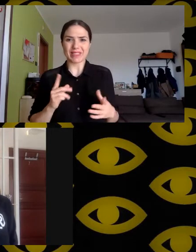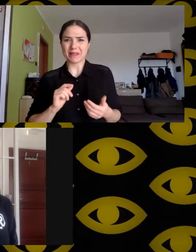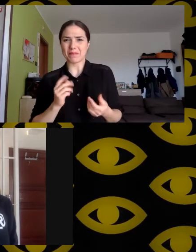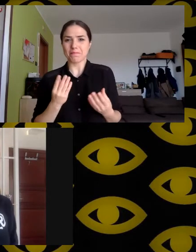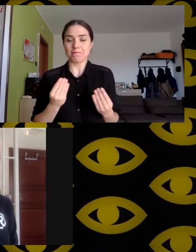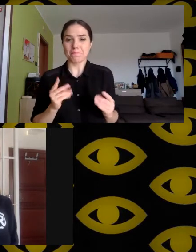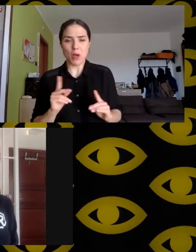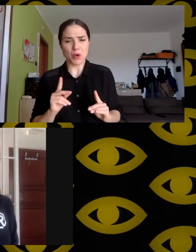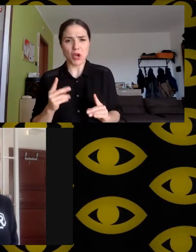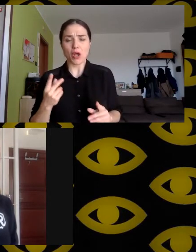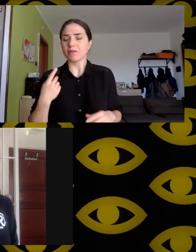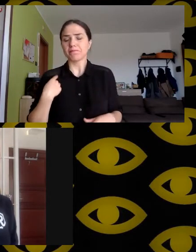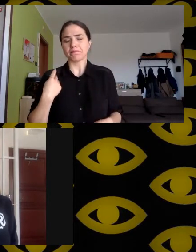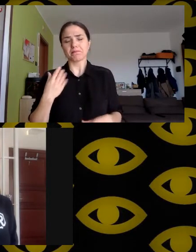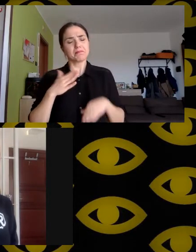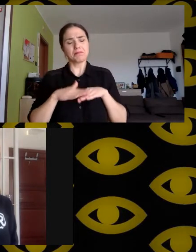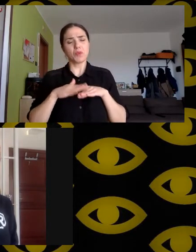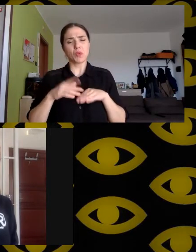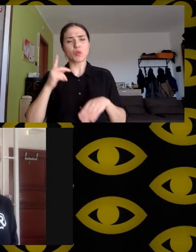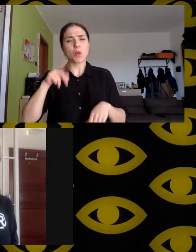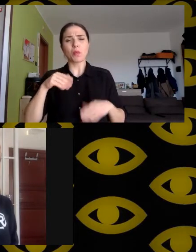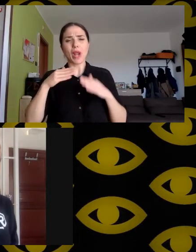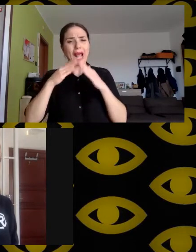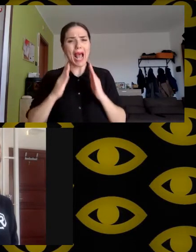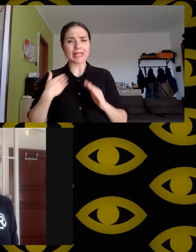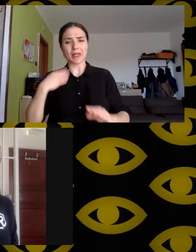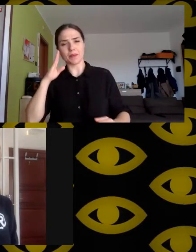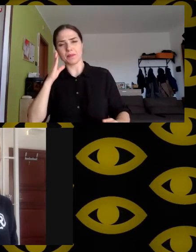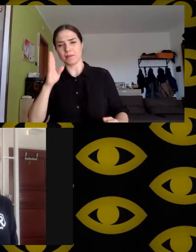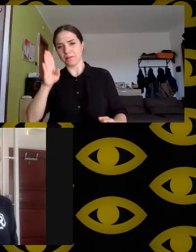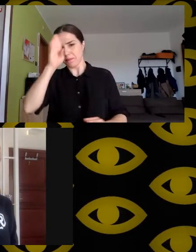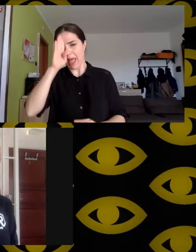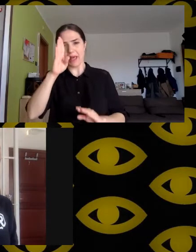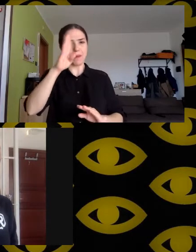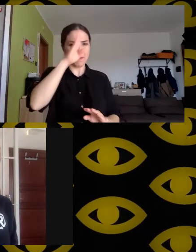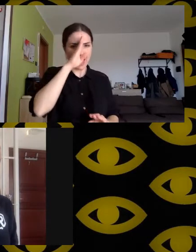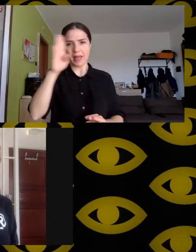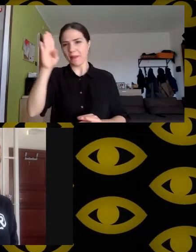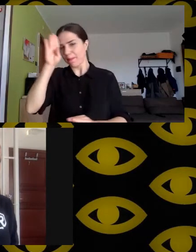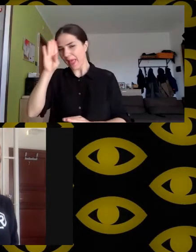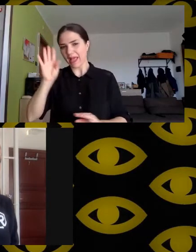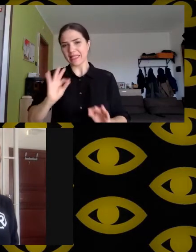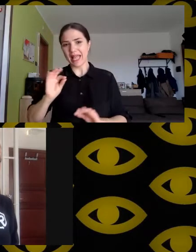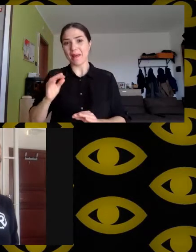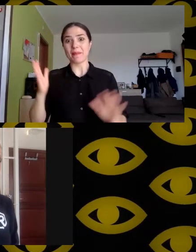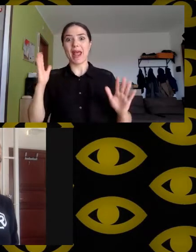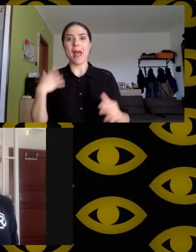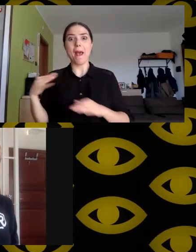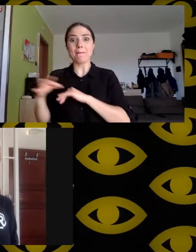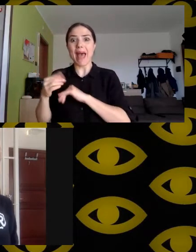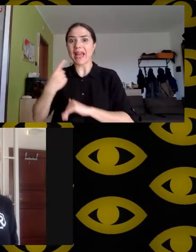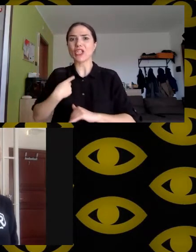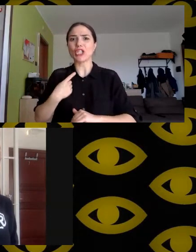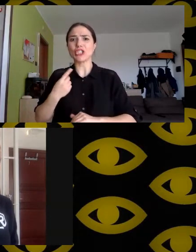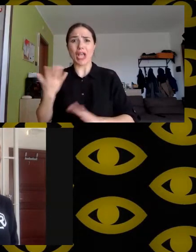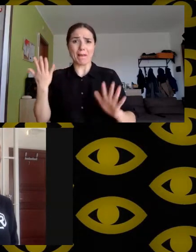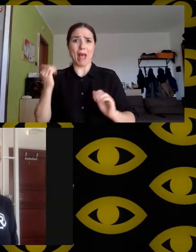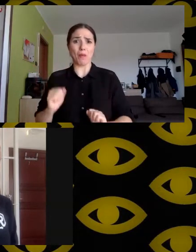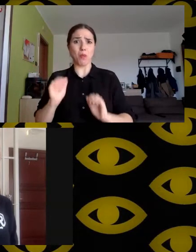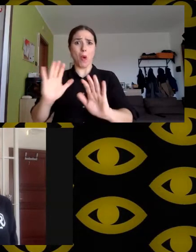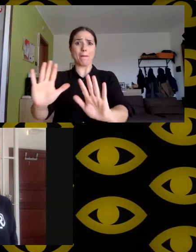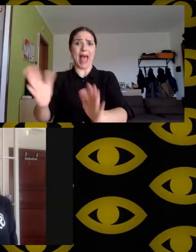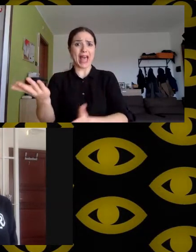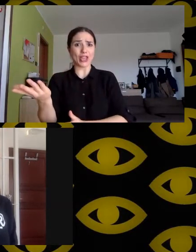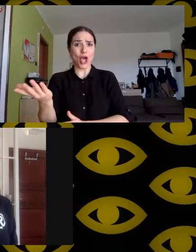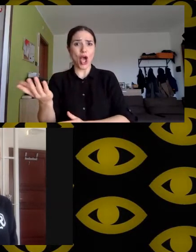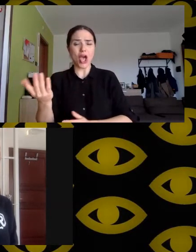anche a casa, io sbatto contro le porte, mio marito dice sempre Madonna ma mettila una mano avanti. E però io vado sicura, poi se mi faccio male